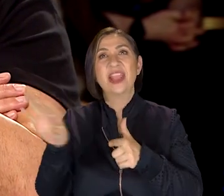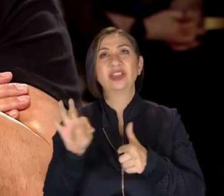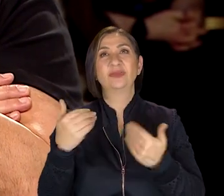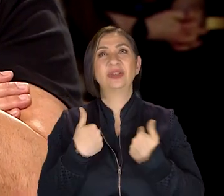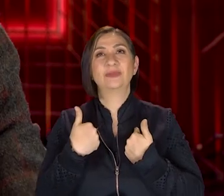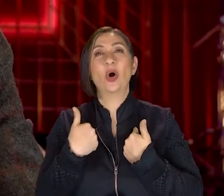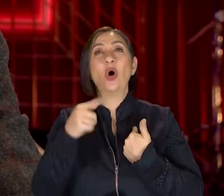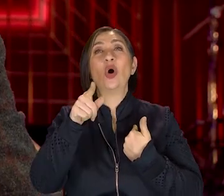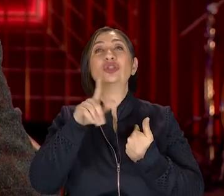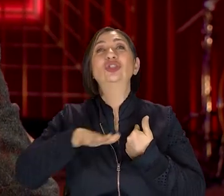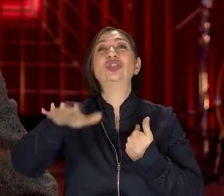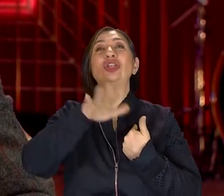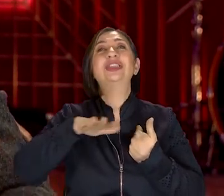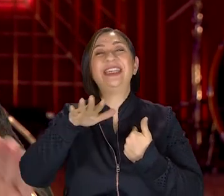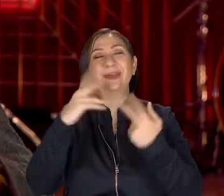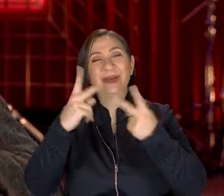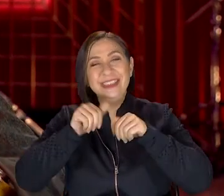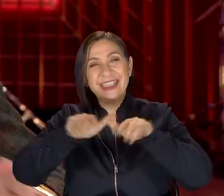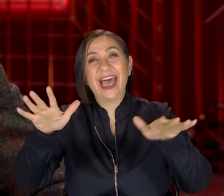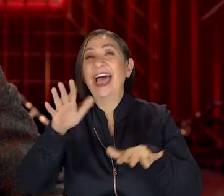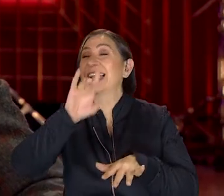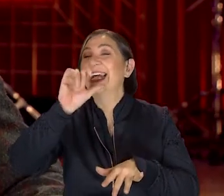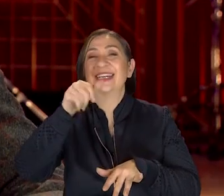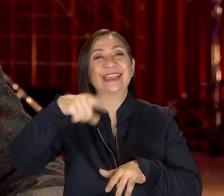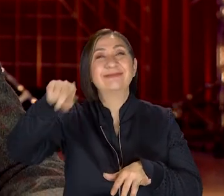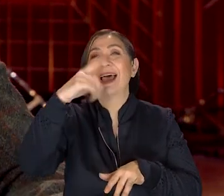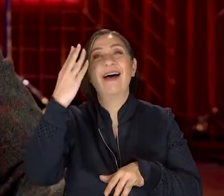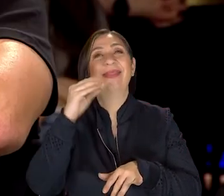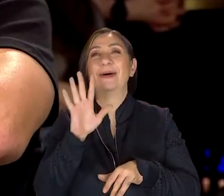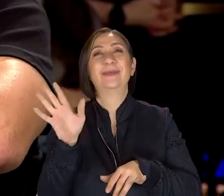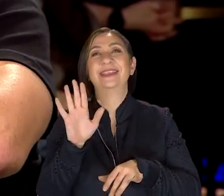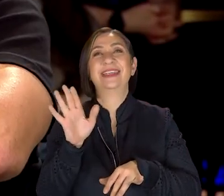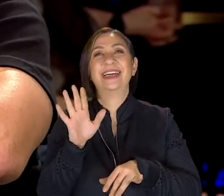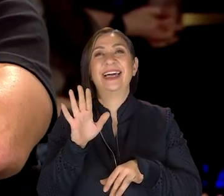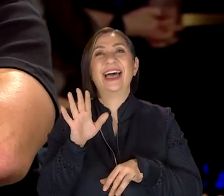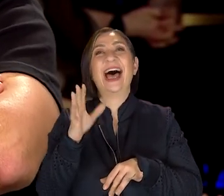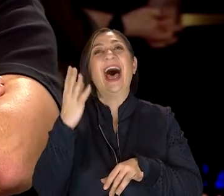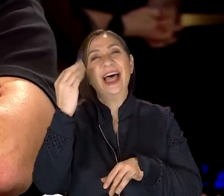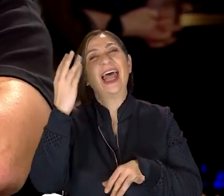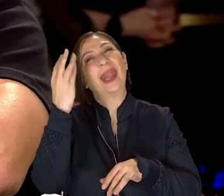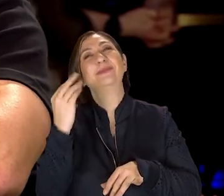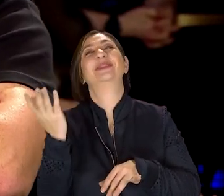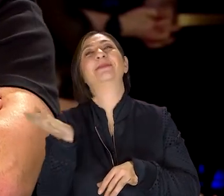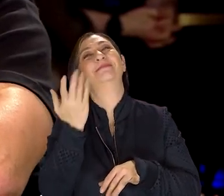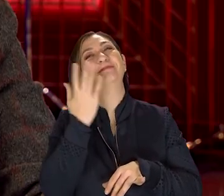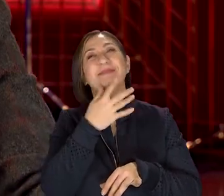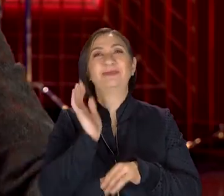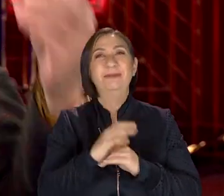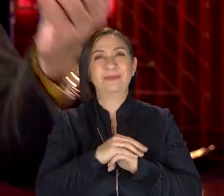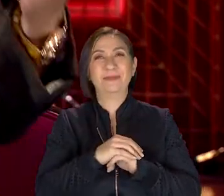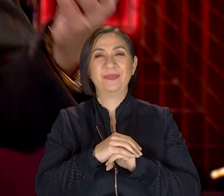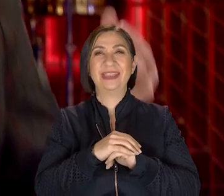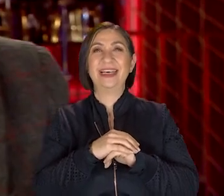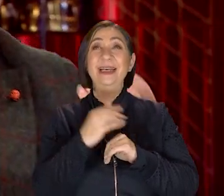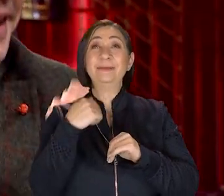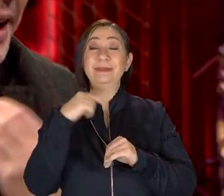Ferrari'yi tercih etmişler. O sosyal mesaj hiç algılanmadı. Hiç algılanmadı. Yani algılayan algılanmıştır abi, bilmiyorum yani. Ya